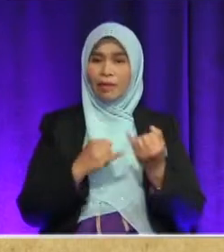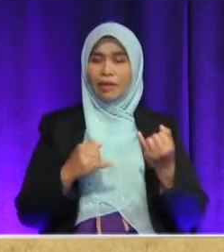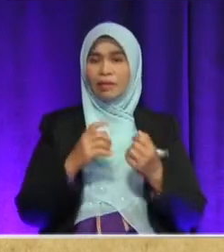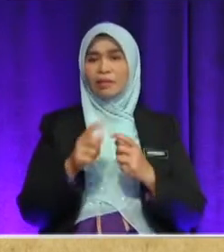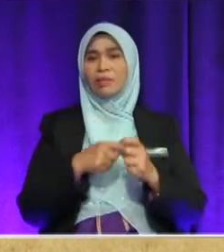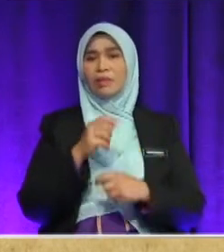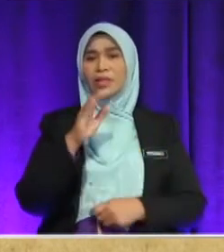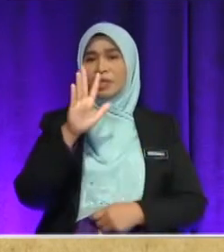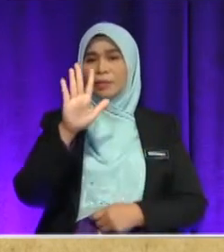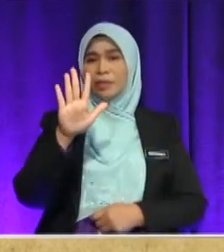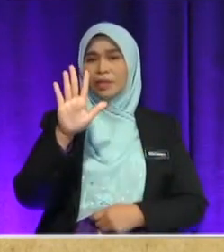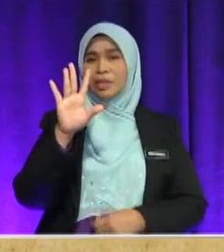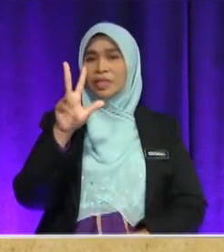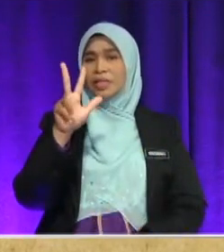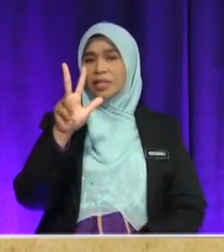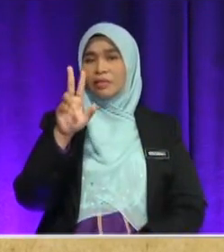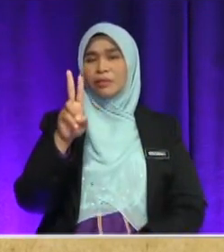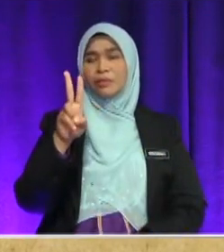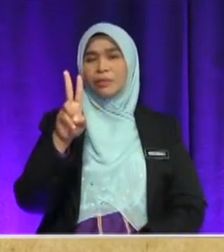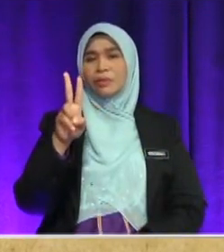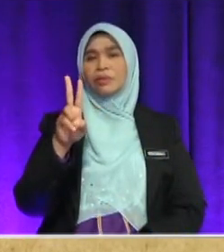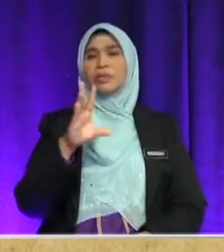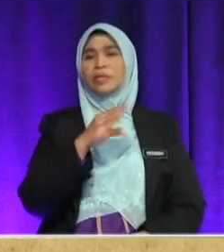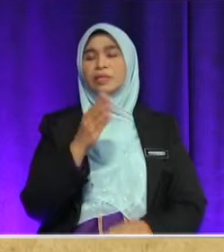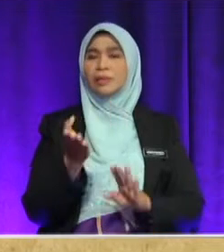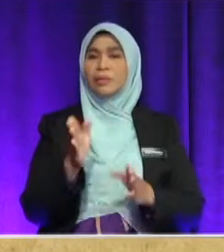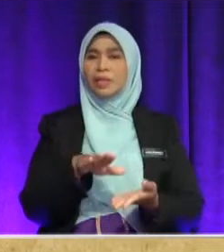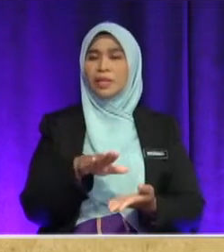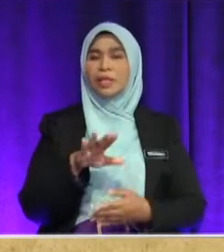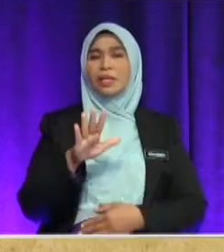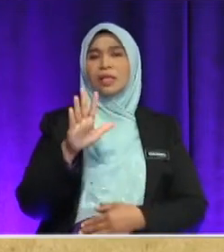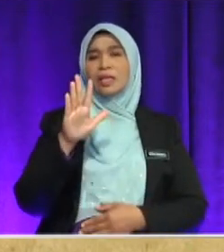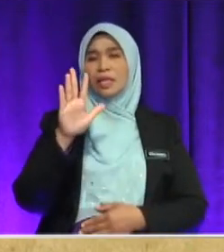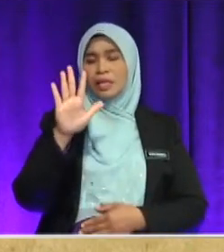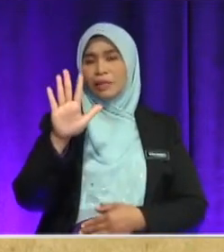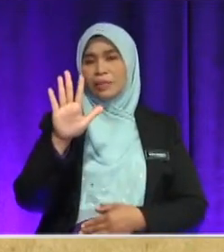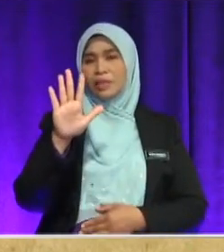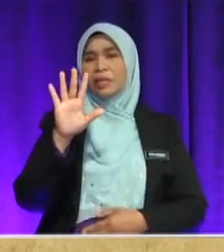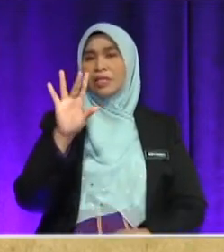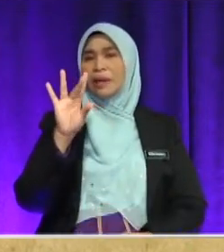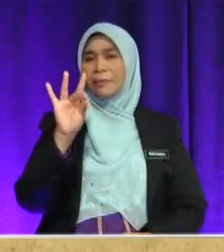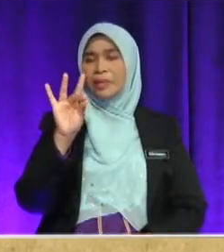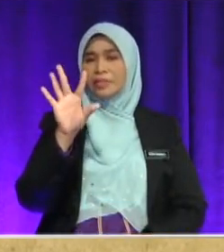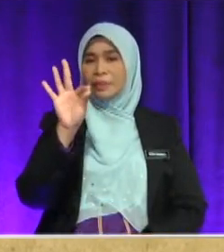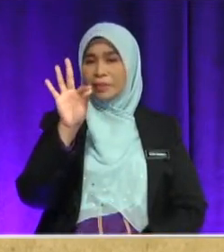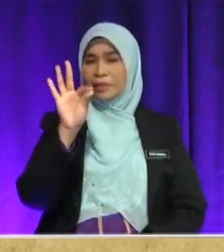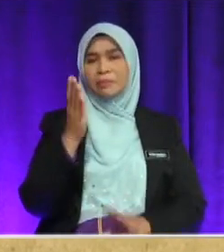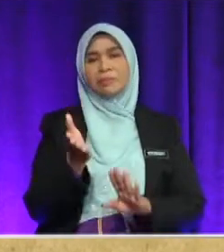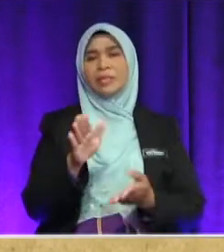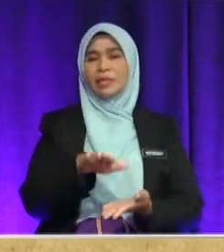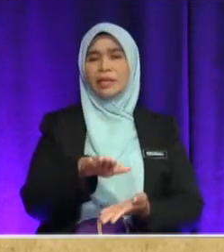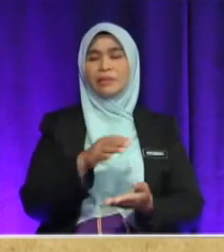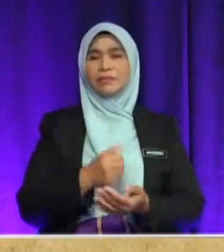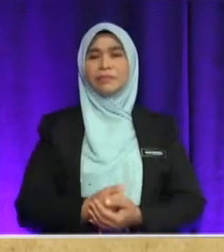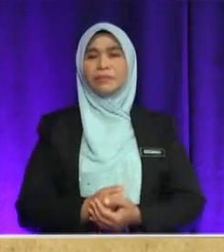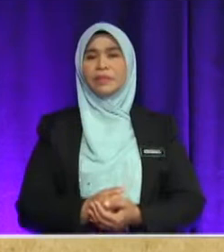meninggal dunia pada tahun 589 hijrah anime 32 lahir digunakan 9 meninggal